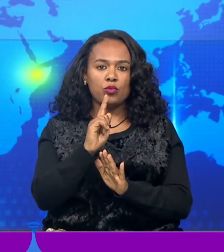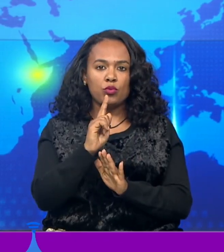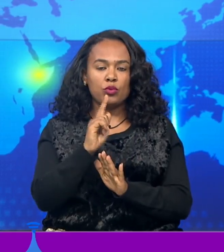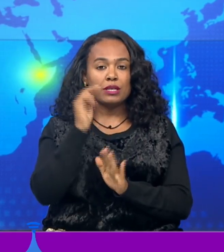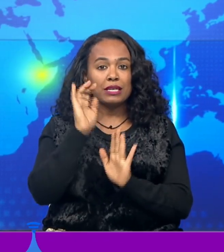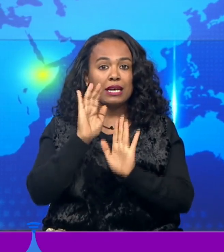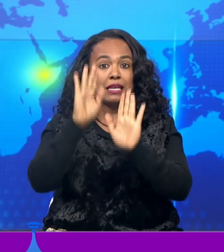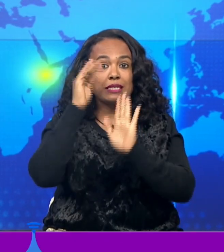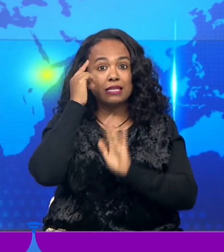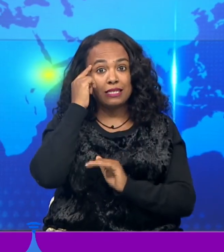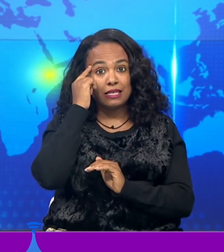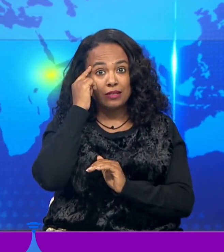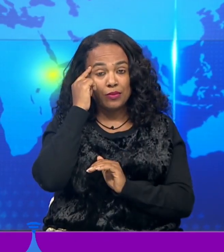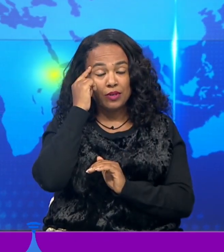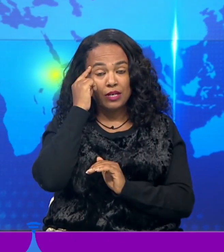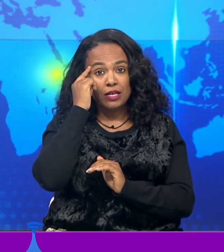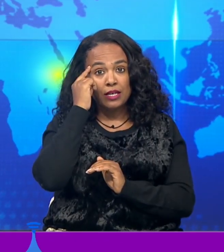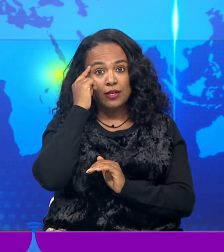የራስ አስተሳሰብ